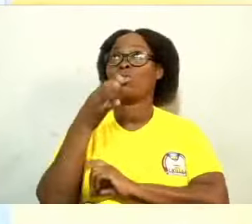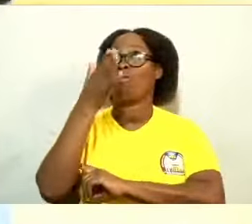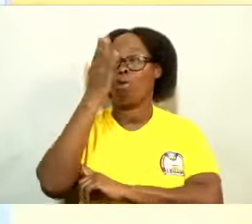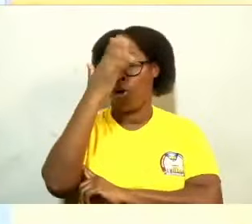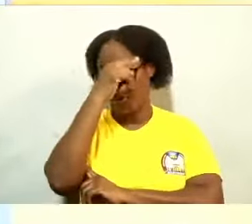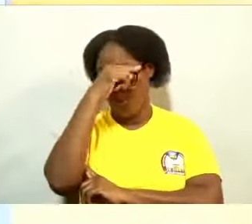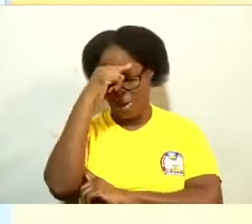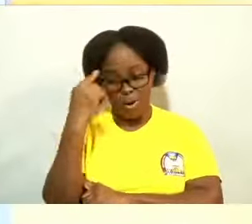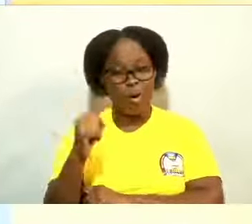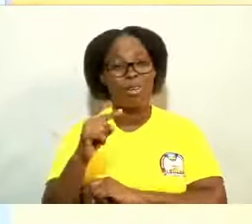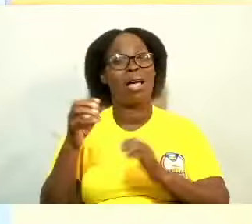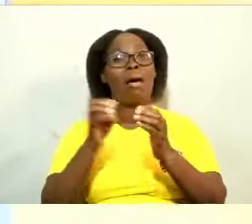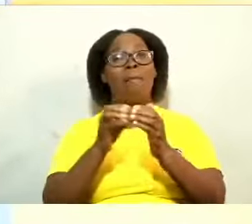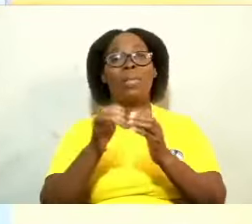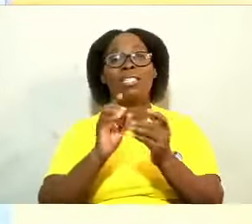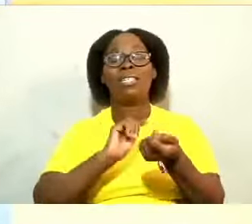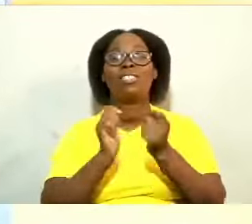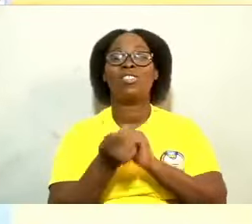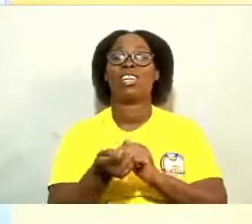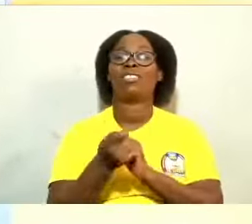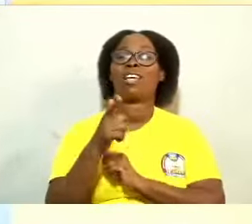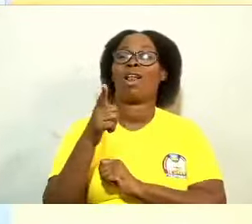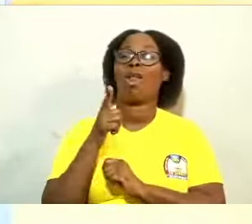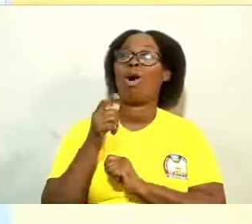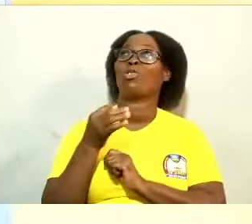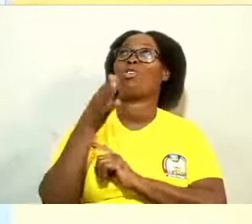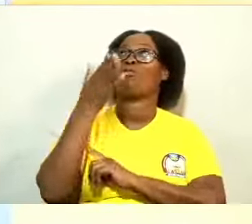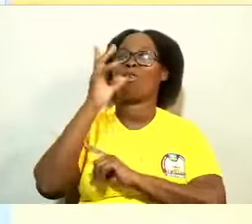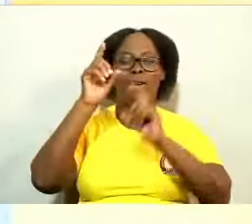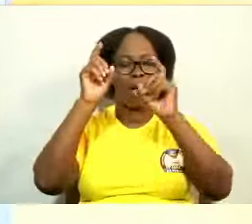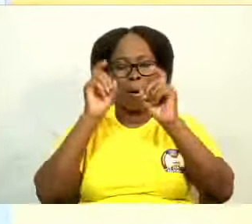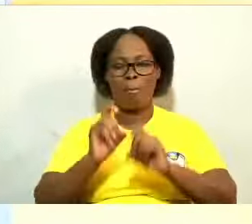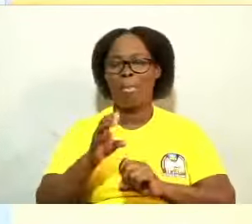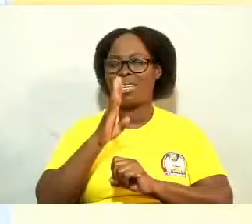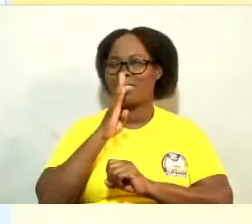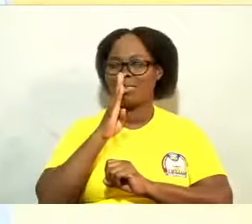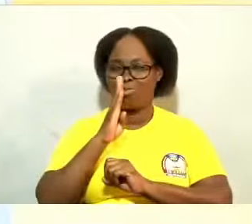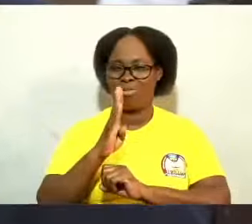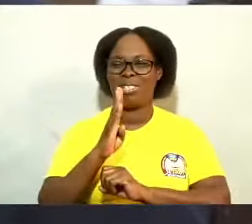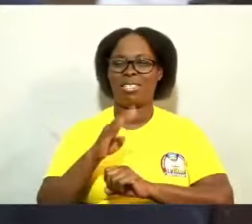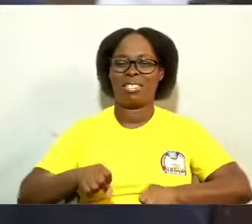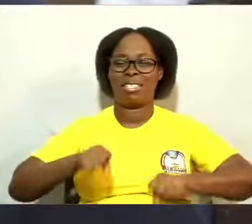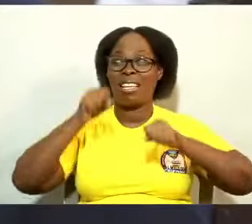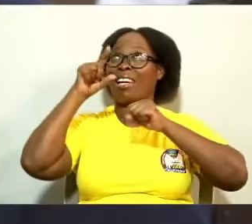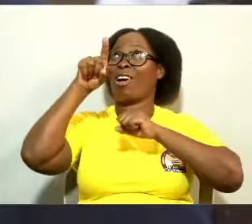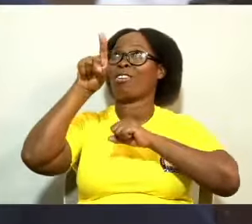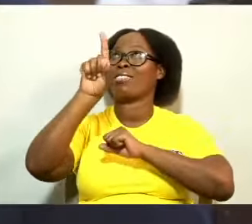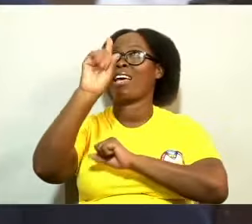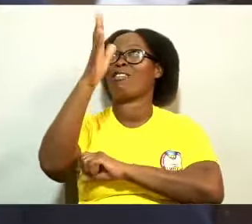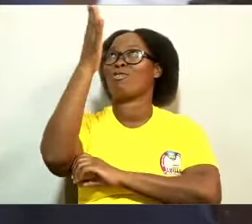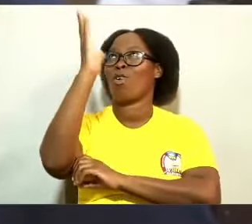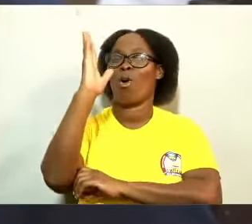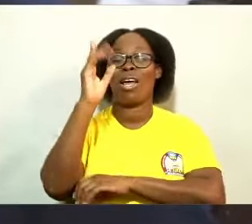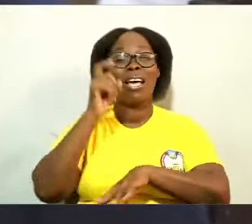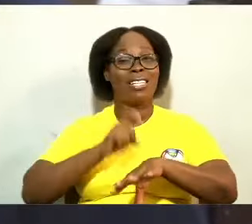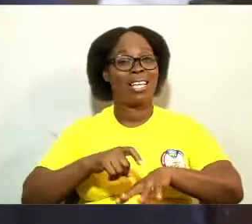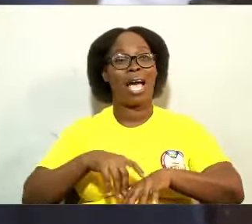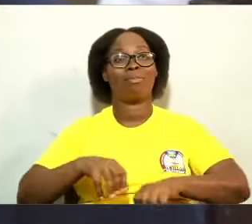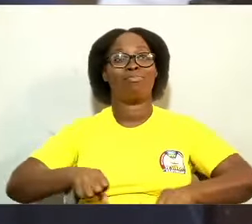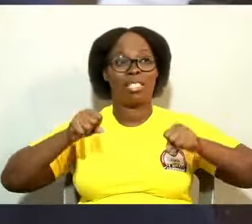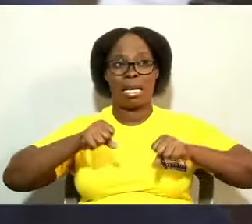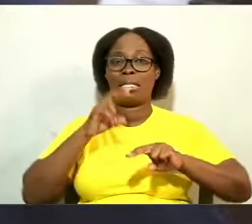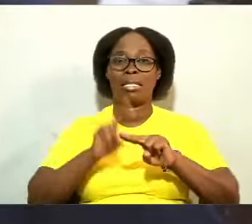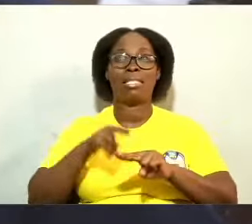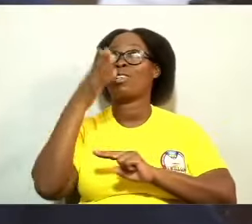Maana kikao cha kubadili amri za Mungu lazima kikaliwe na Mungu mwenyewe. Mwenyekiti wa kikao ni Mungu